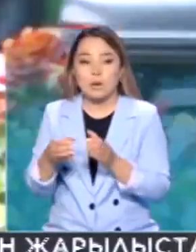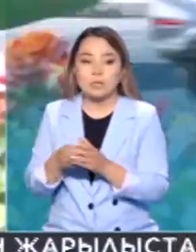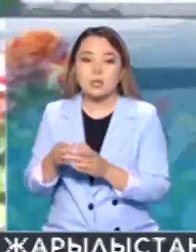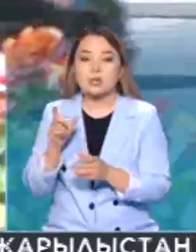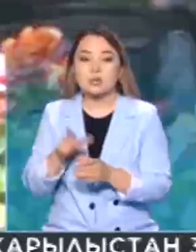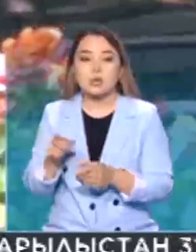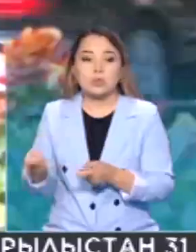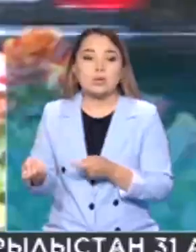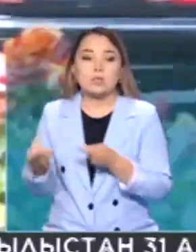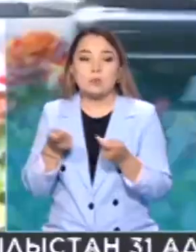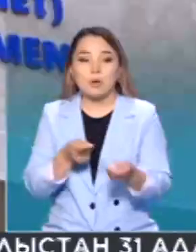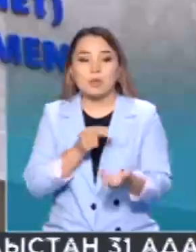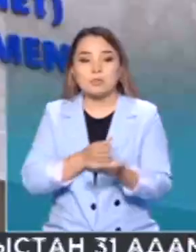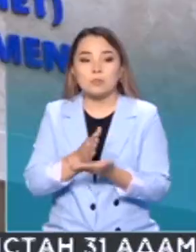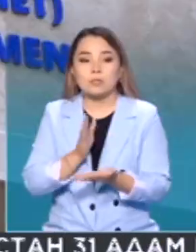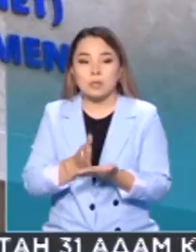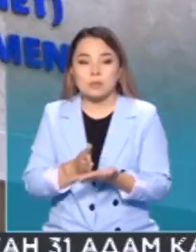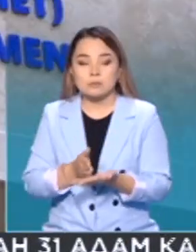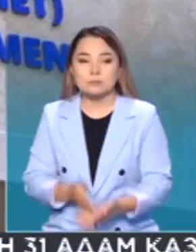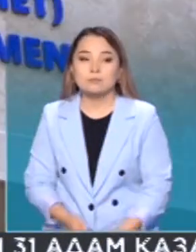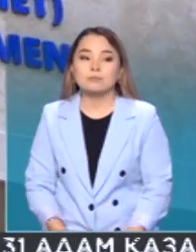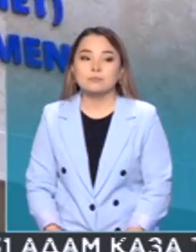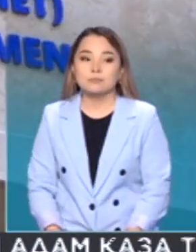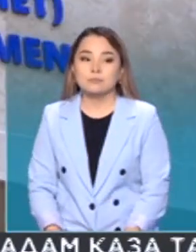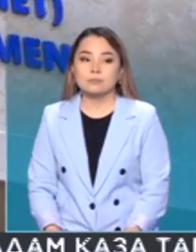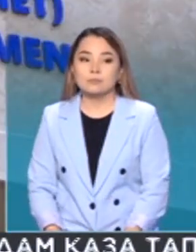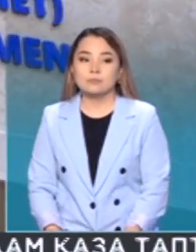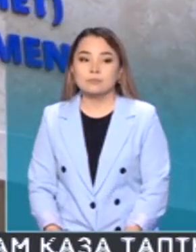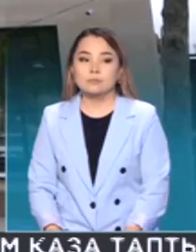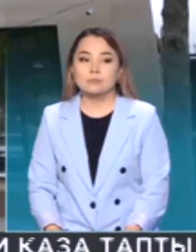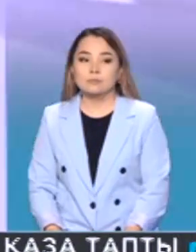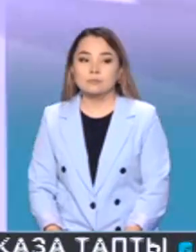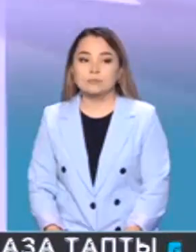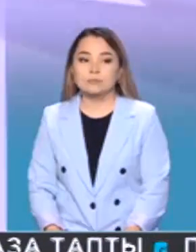тасымалдау қызметімен айналысады.